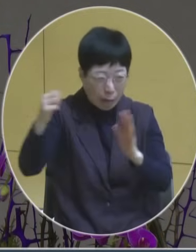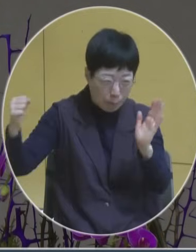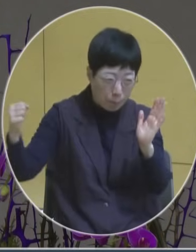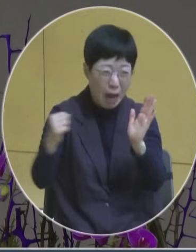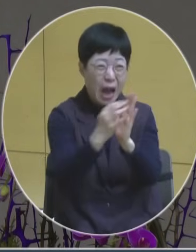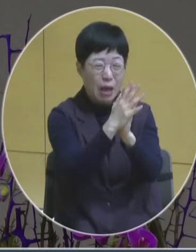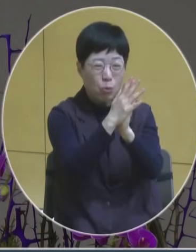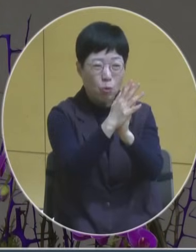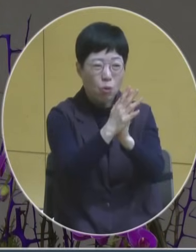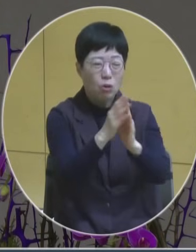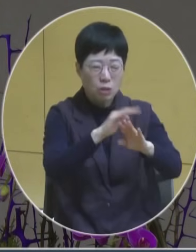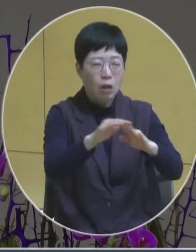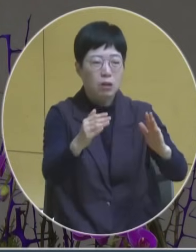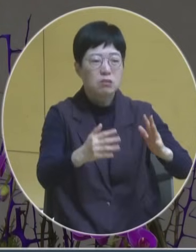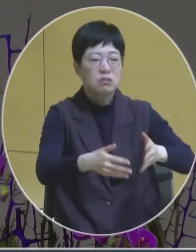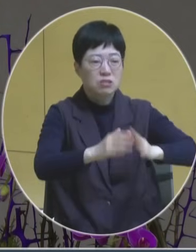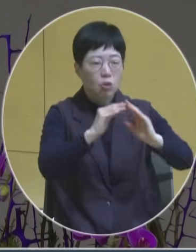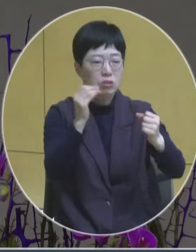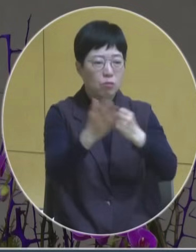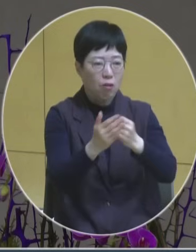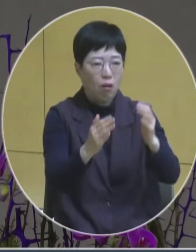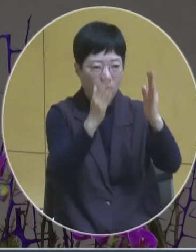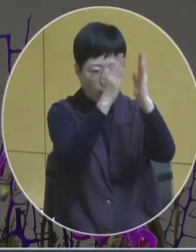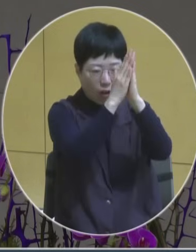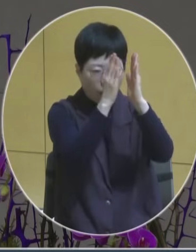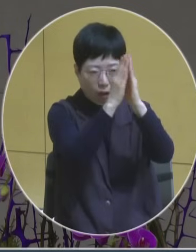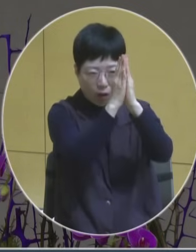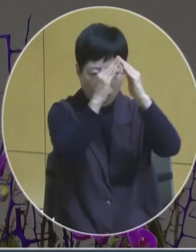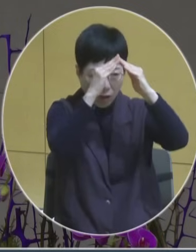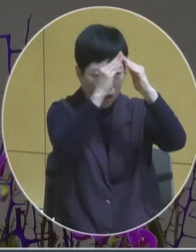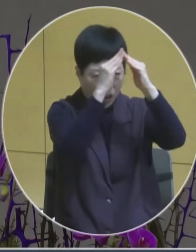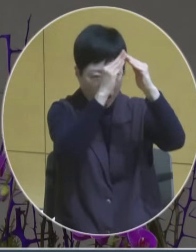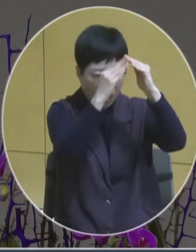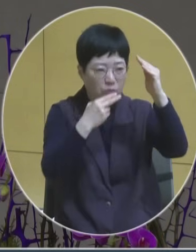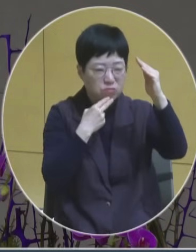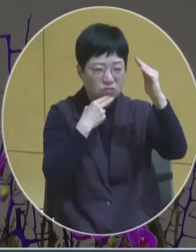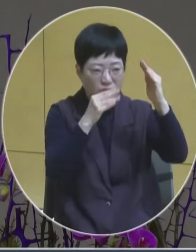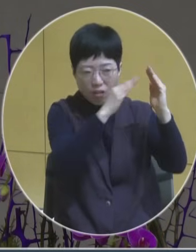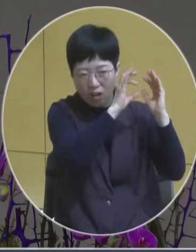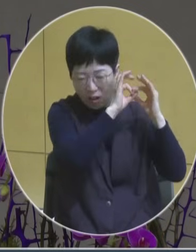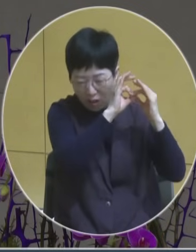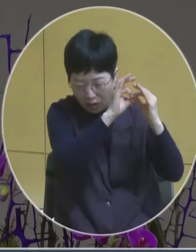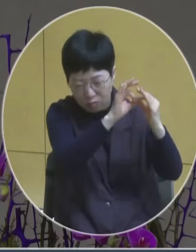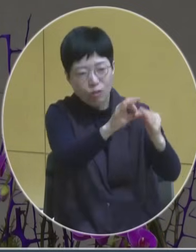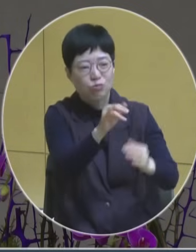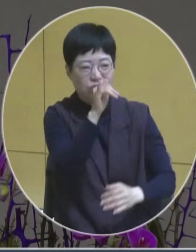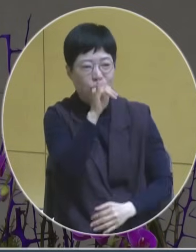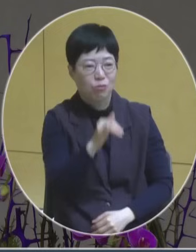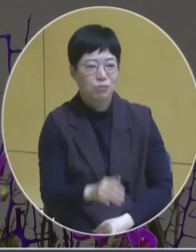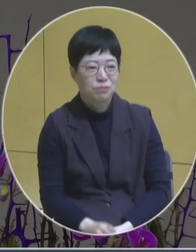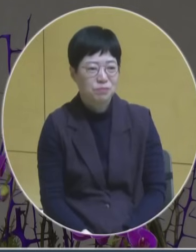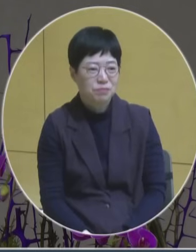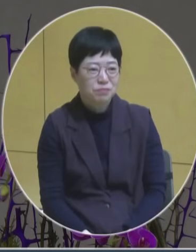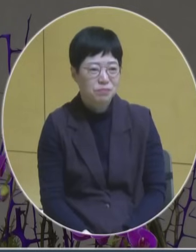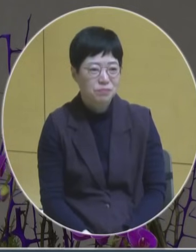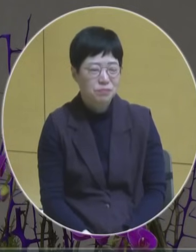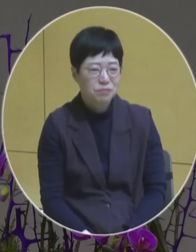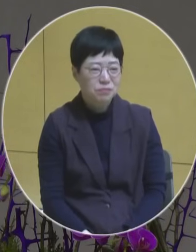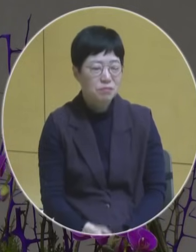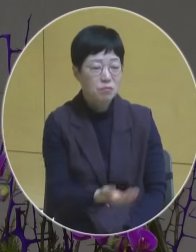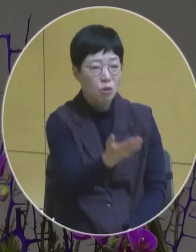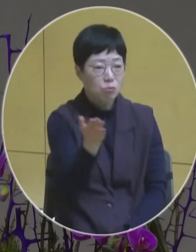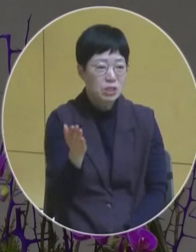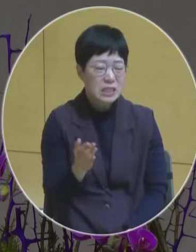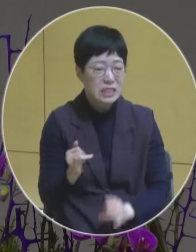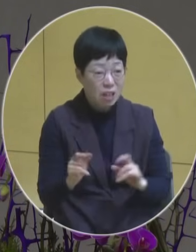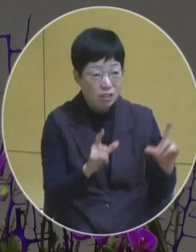부딪히되 잘 지었기 때문에 능히 요동하지 못하게 하였거니와, 그렇게 말씀합니다.